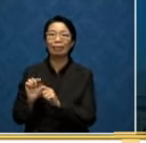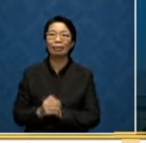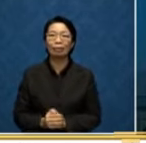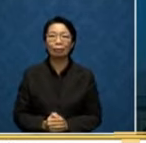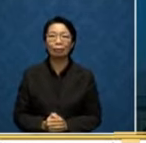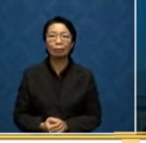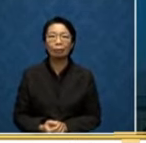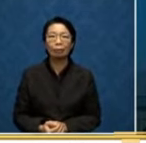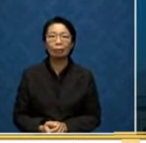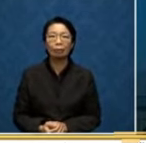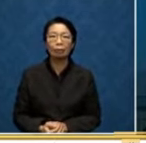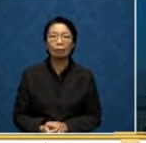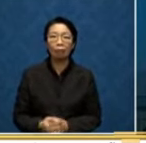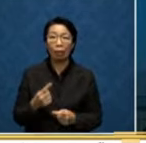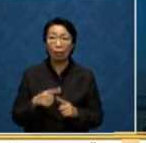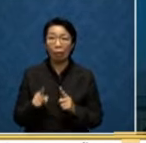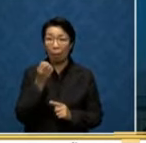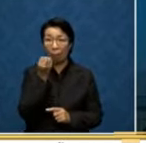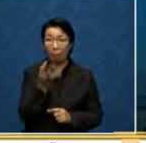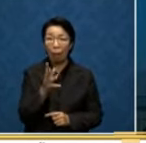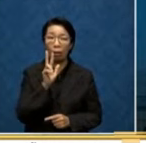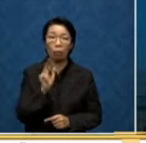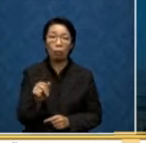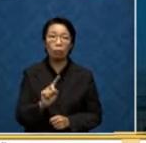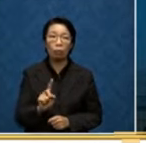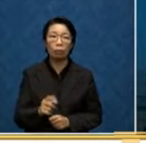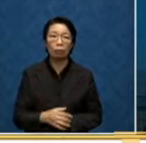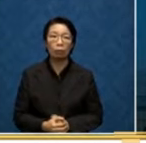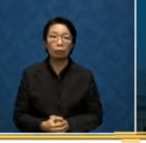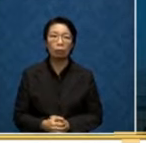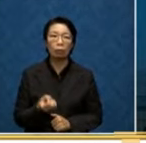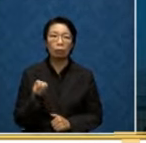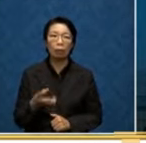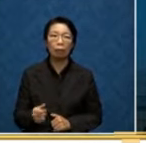3.44% แต่ที่มากที่สุดนะท่านประธานครับ